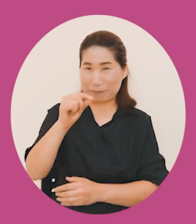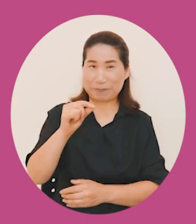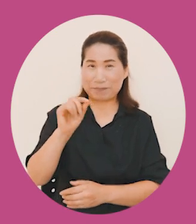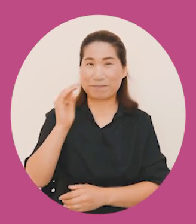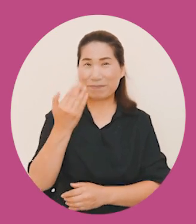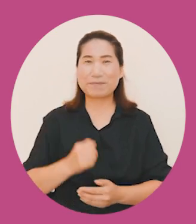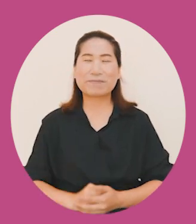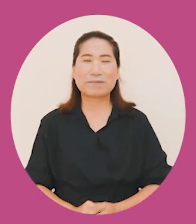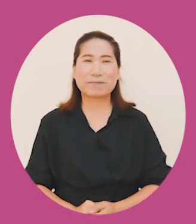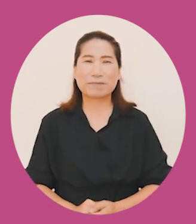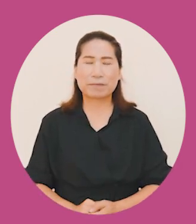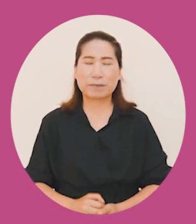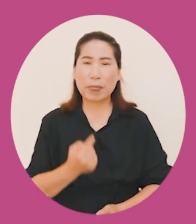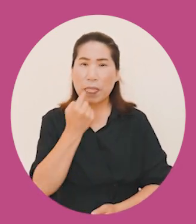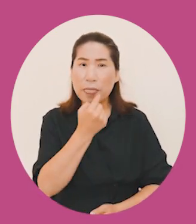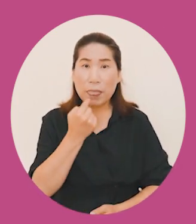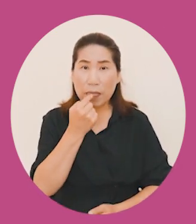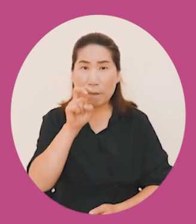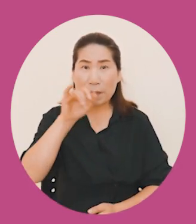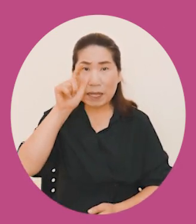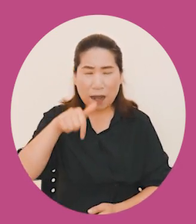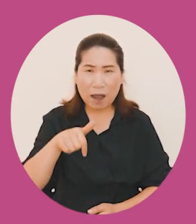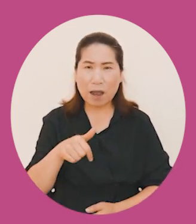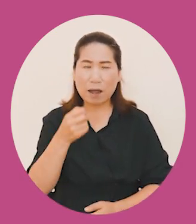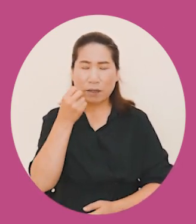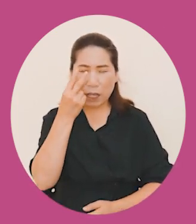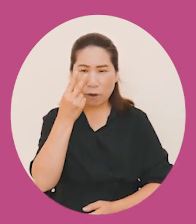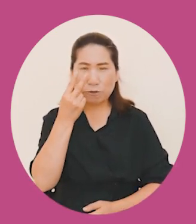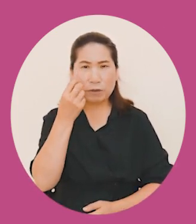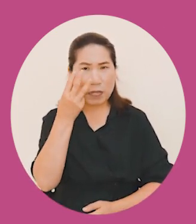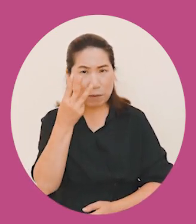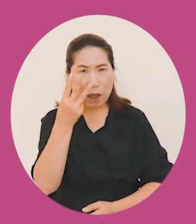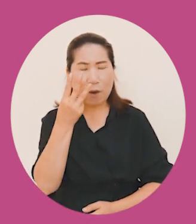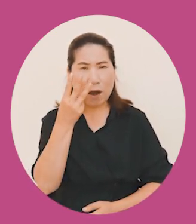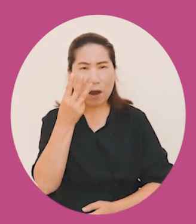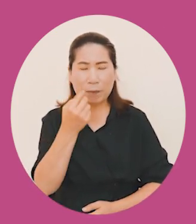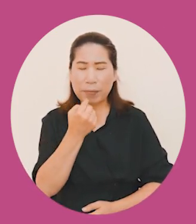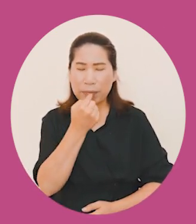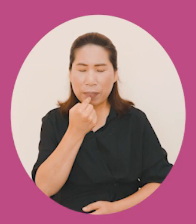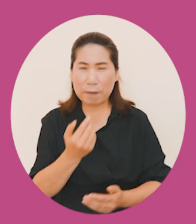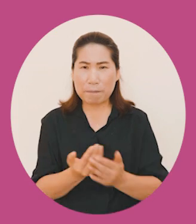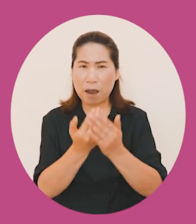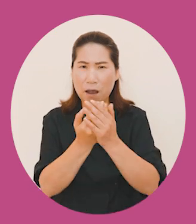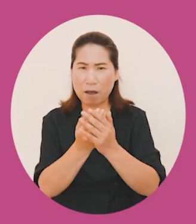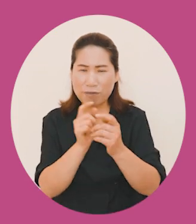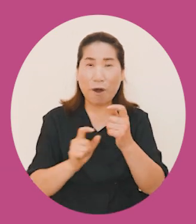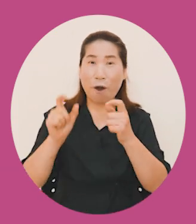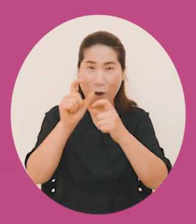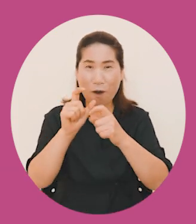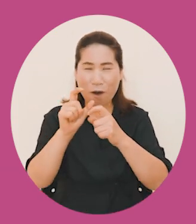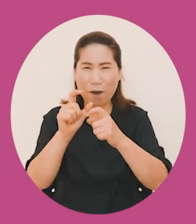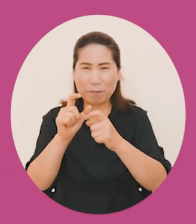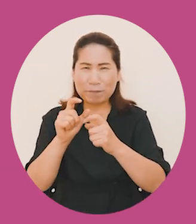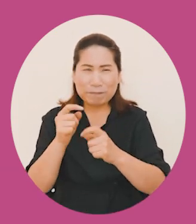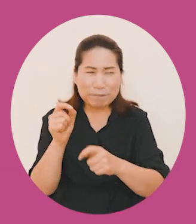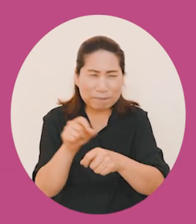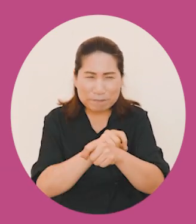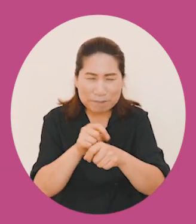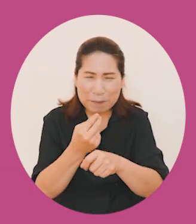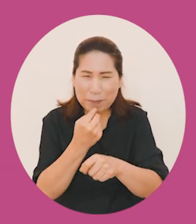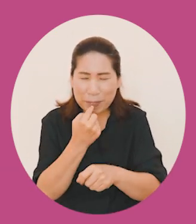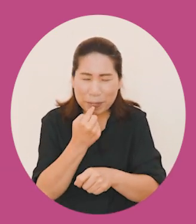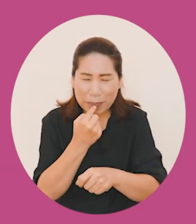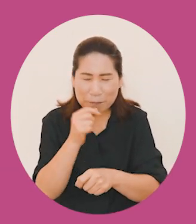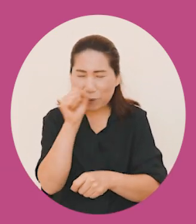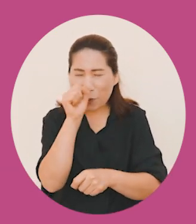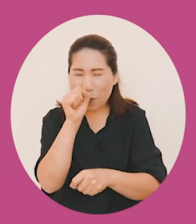민감합니다. 미각. 생후 2개월에서 3개월에는 미각에 대한 발달이 더욱 이루어져 특정한 맛을 선호할